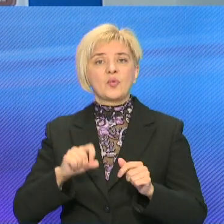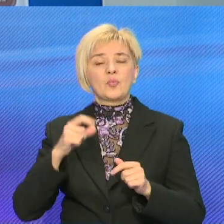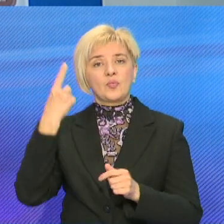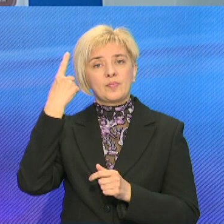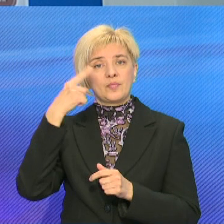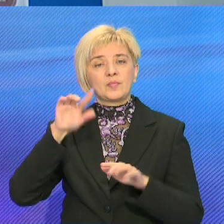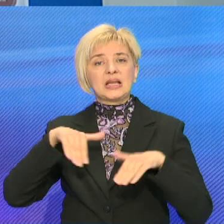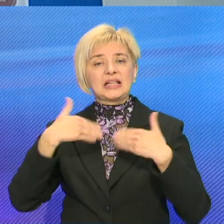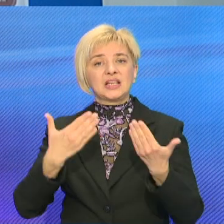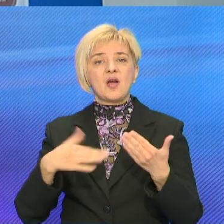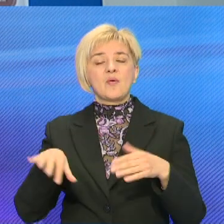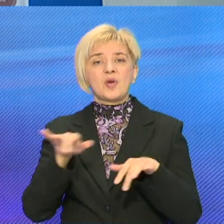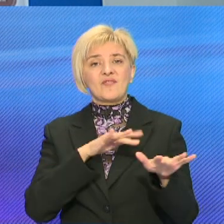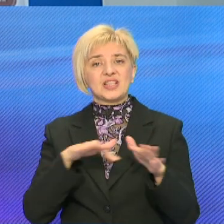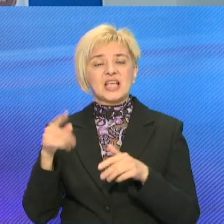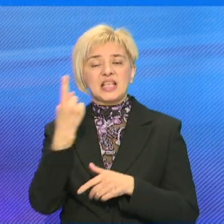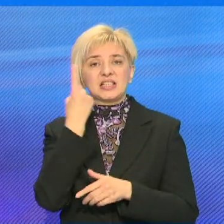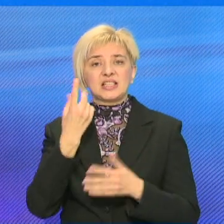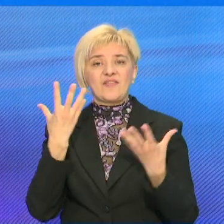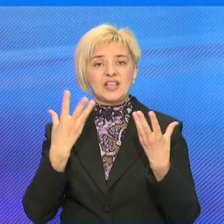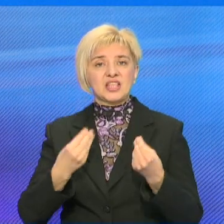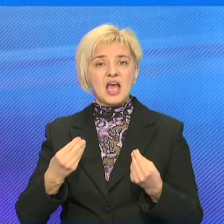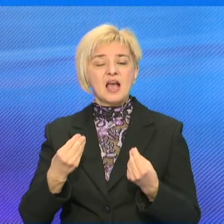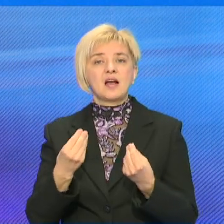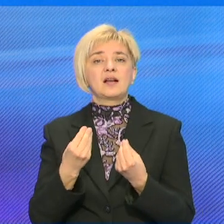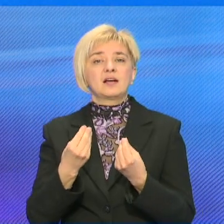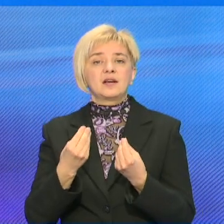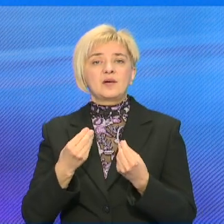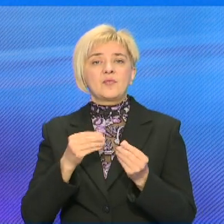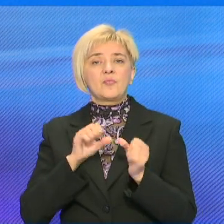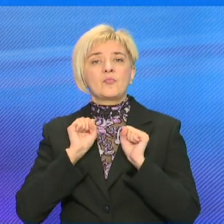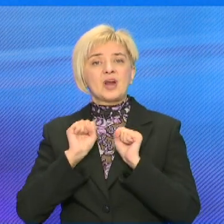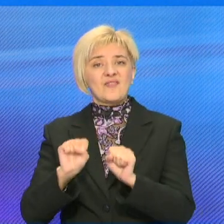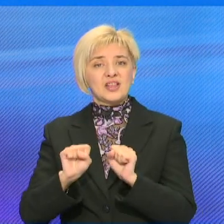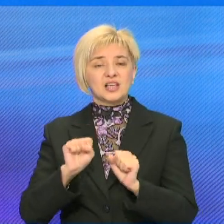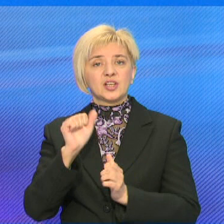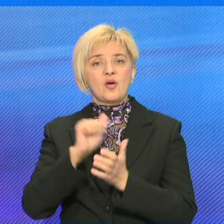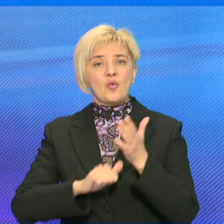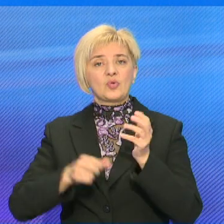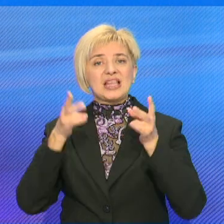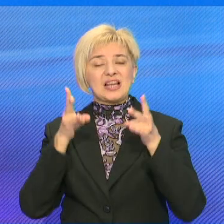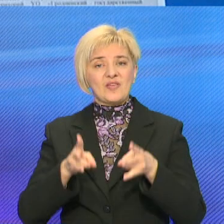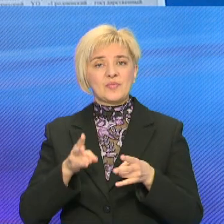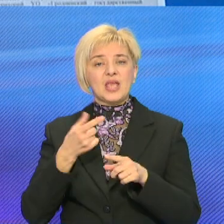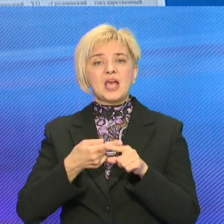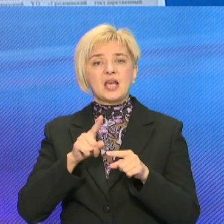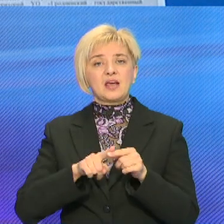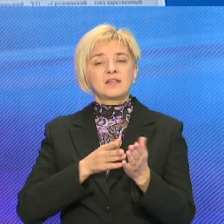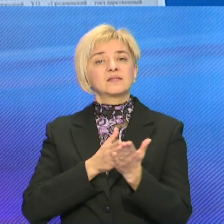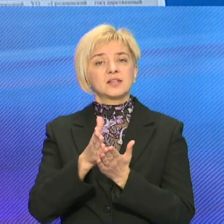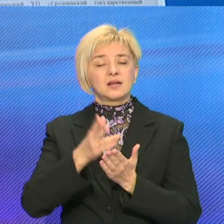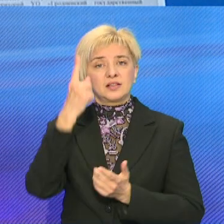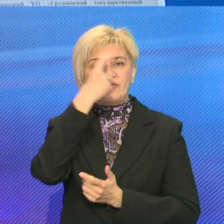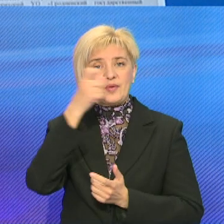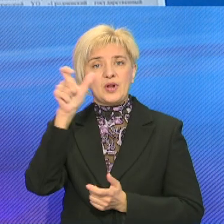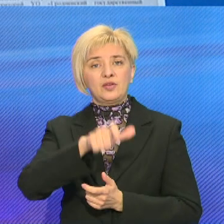дня профилактики вытворшего травматизму. Его мета – ознакомление работников працовных коллективов с информацией об обставинах